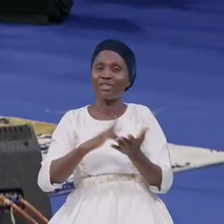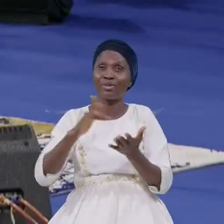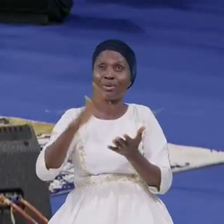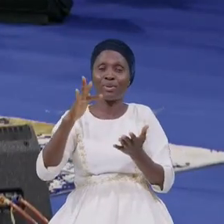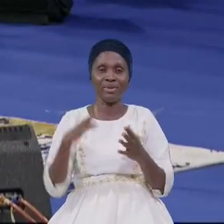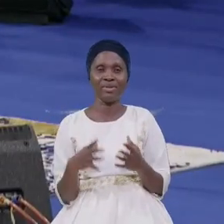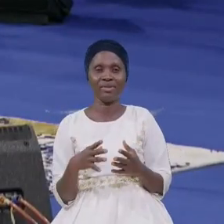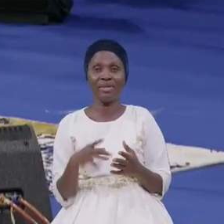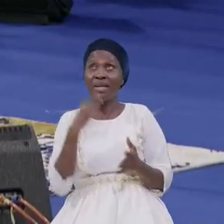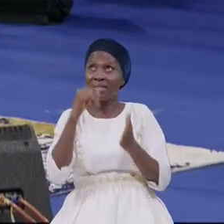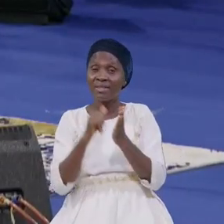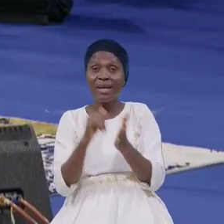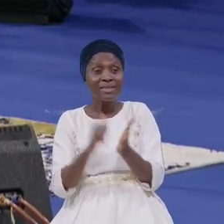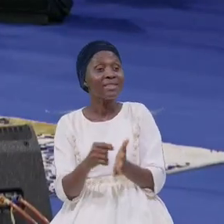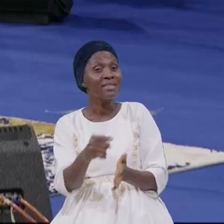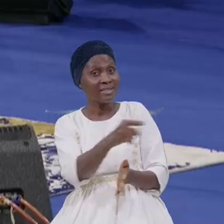abondante.